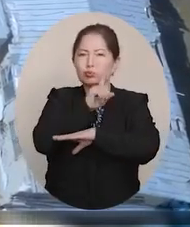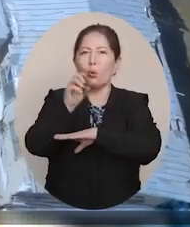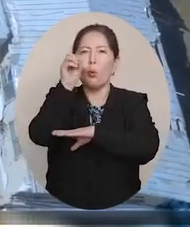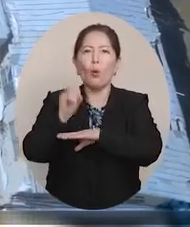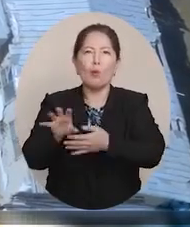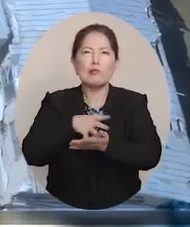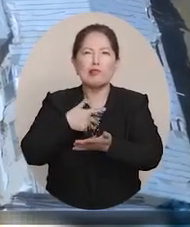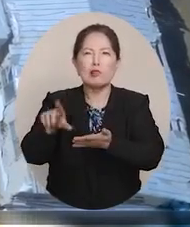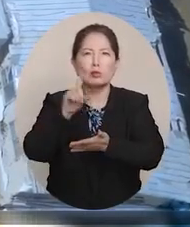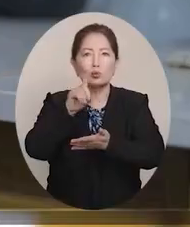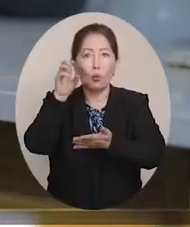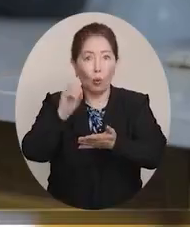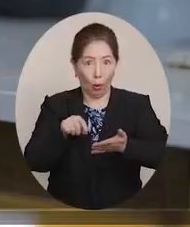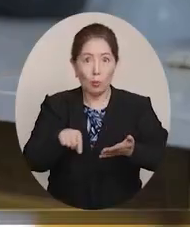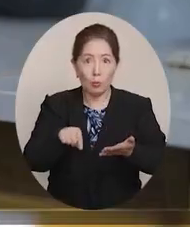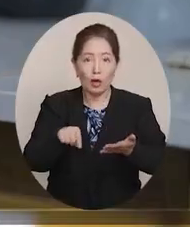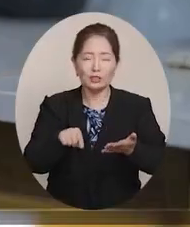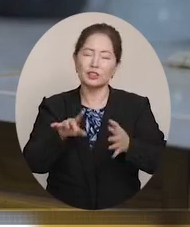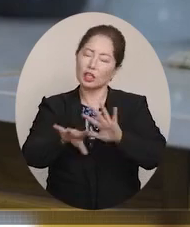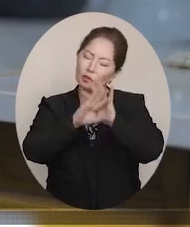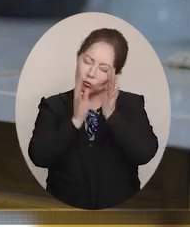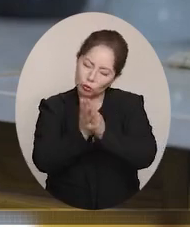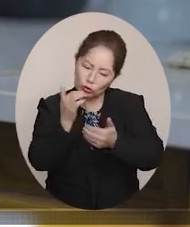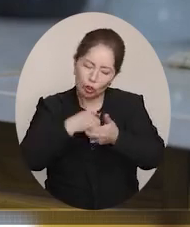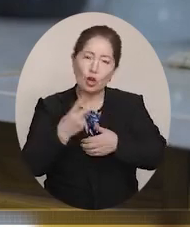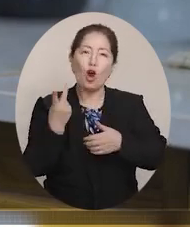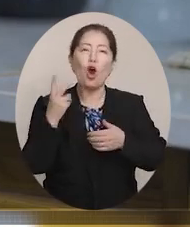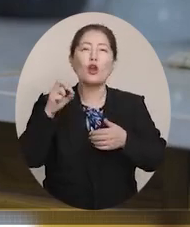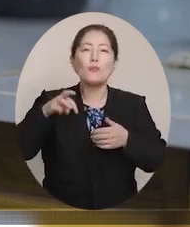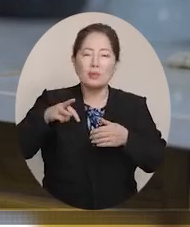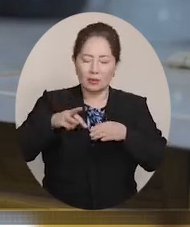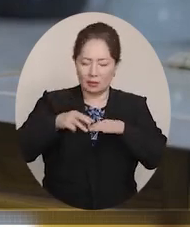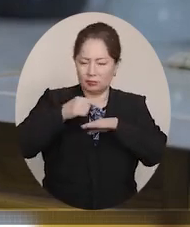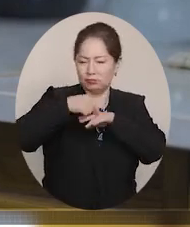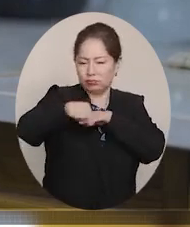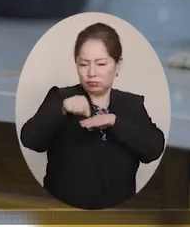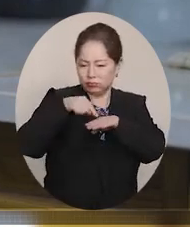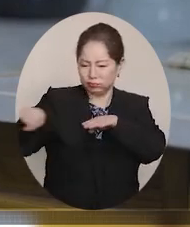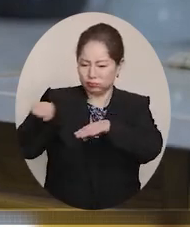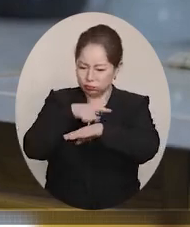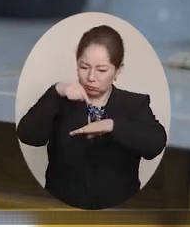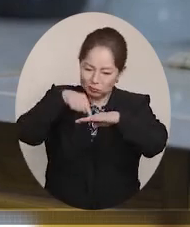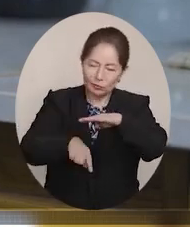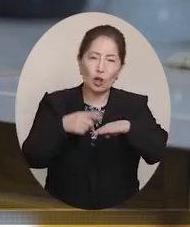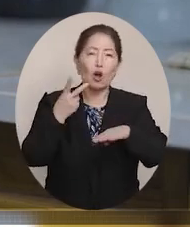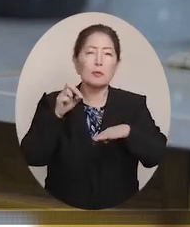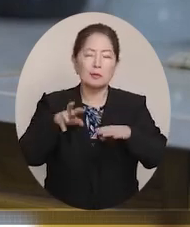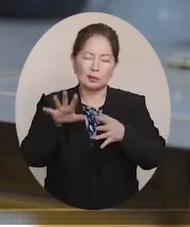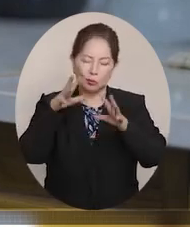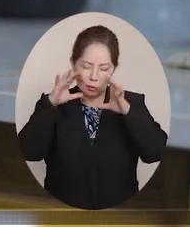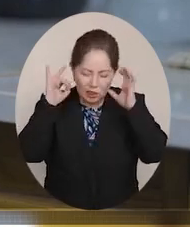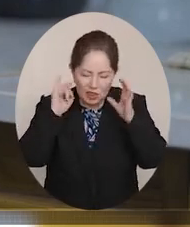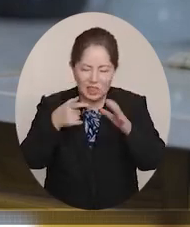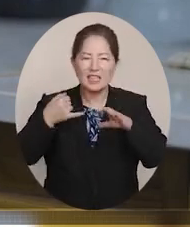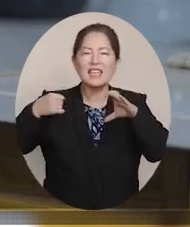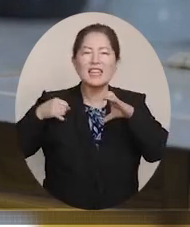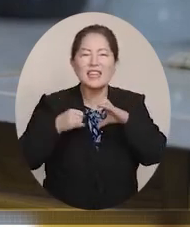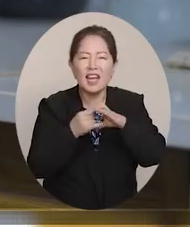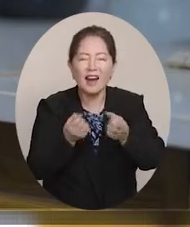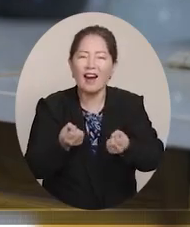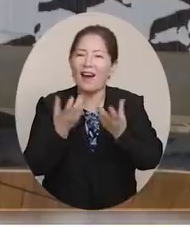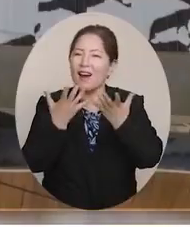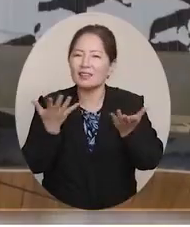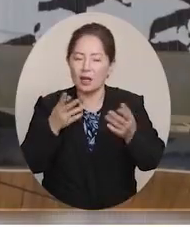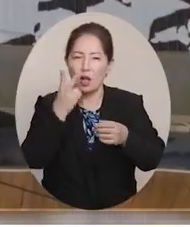тийм нөхцөл байдал үүсчихсэн. Энэ 20 м дотроо нөгөө өндөр бохирдол нь одоо маш их олон тооны одоо бактерийн илэрч байгаа тэр